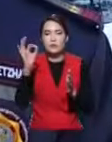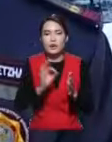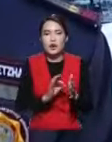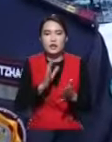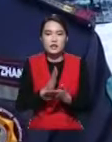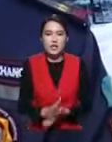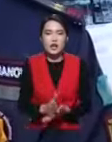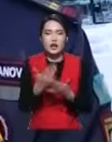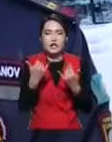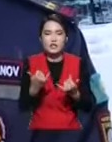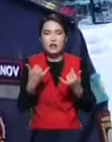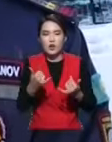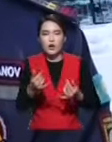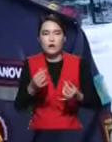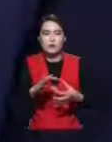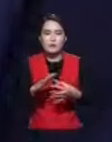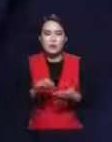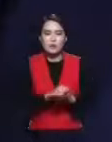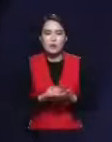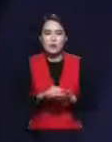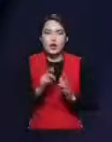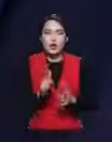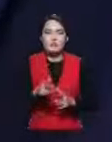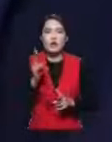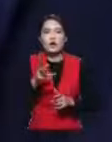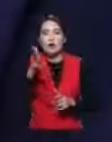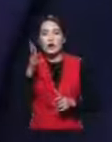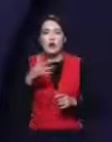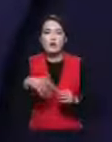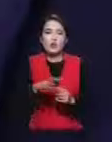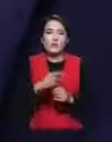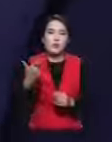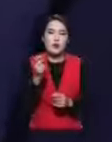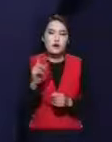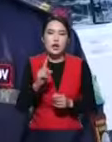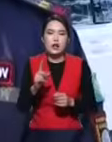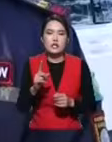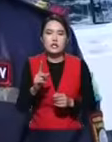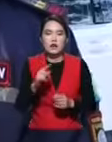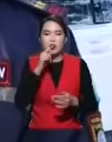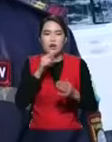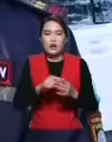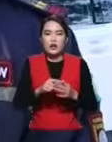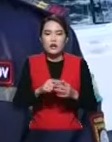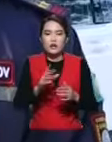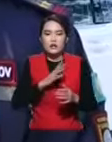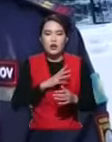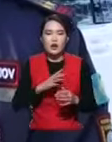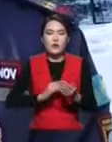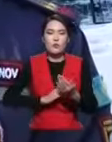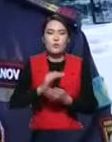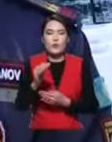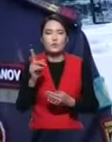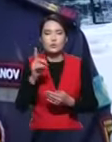сейчас наиболее актуально в зимний период. Почему? Потому что, когда заносим газовый баллон из холода в тепло, газ имеет свойство расширяться, что